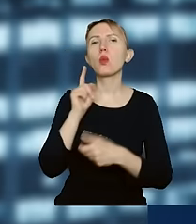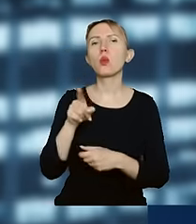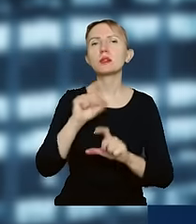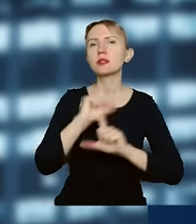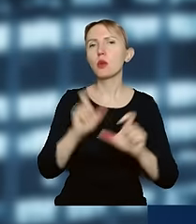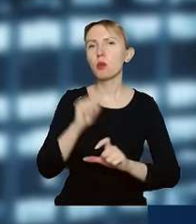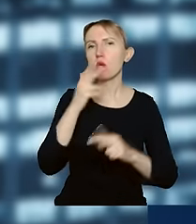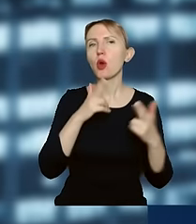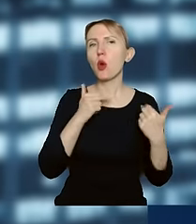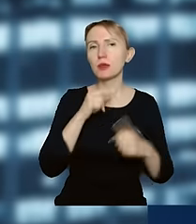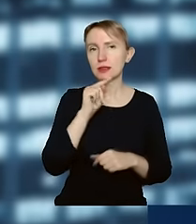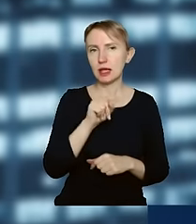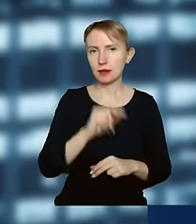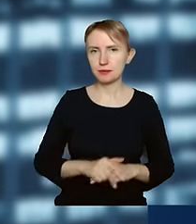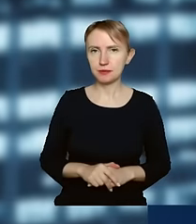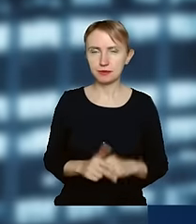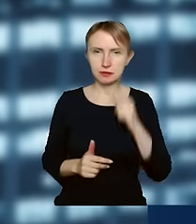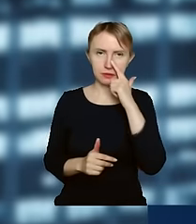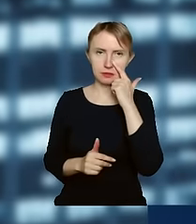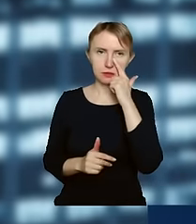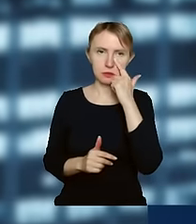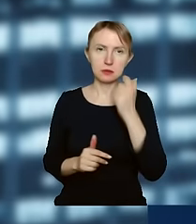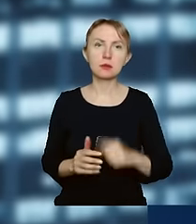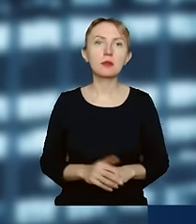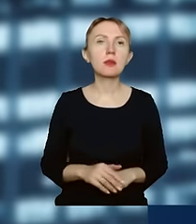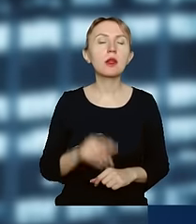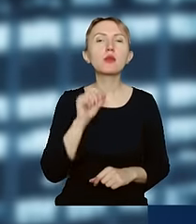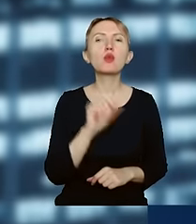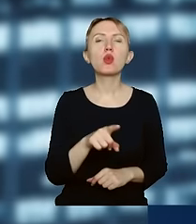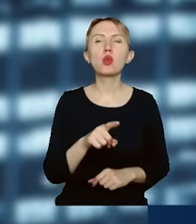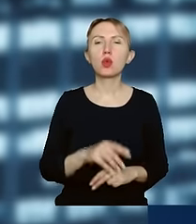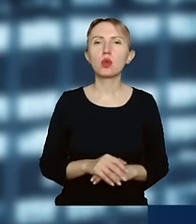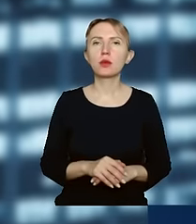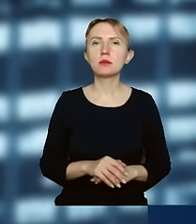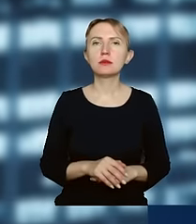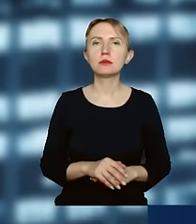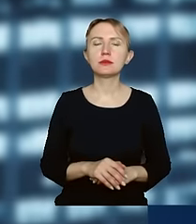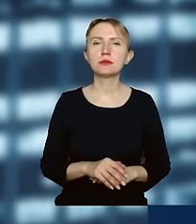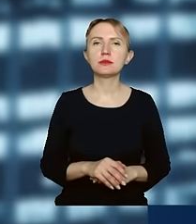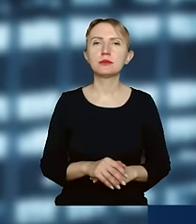mówię o tych komisjach, bo tam się zaczyna w tym gatunku akurat